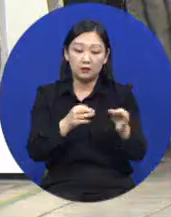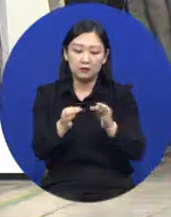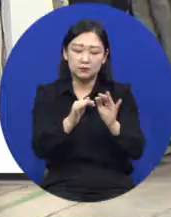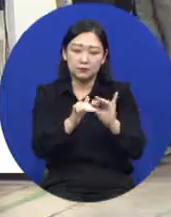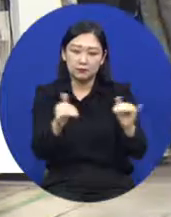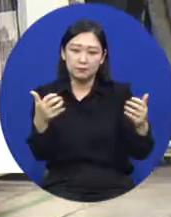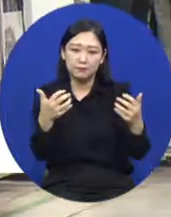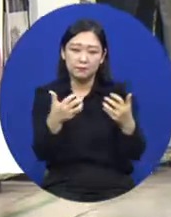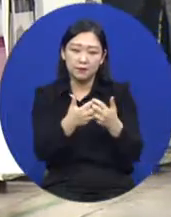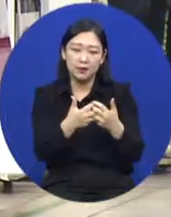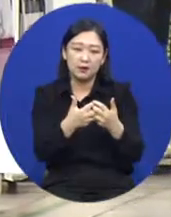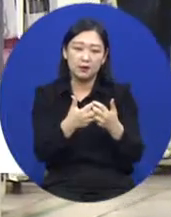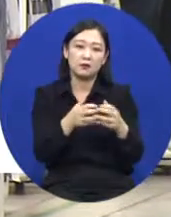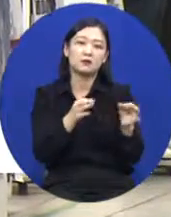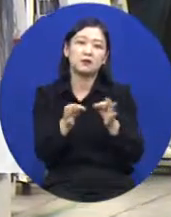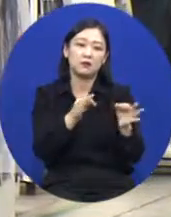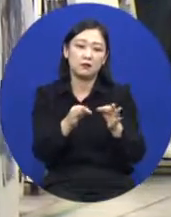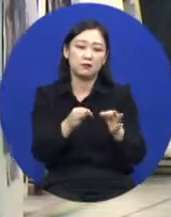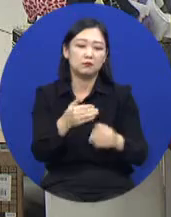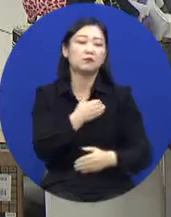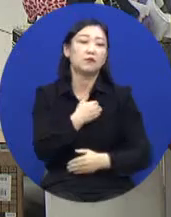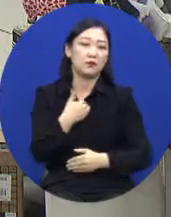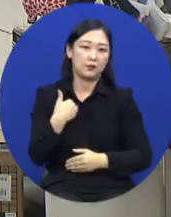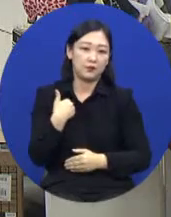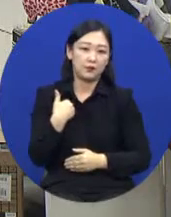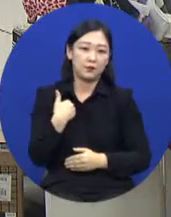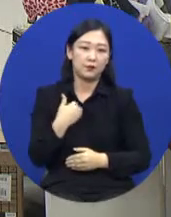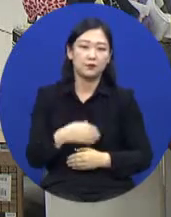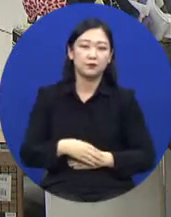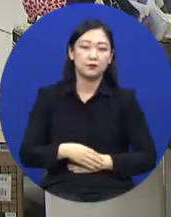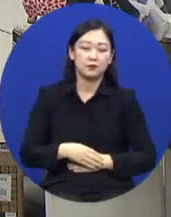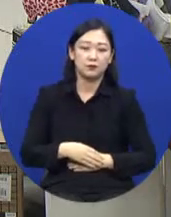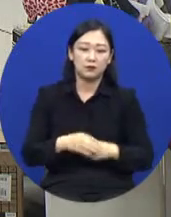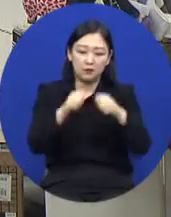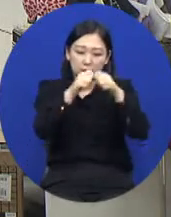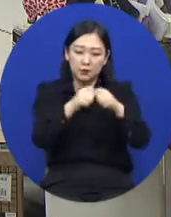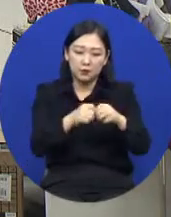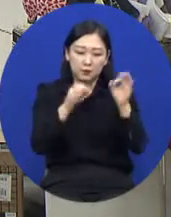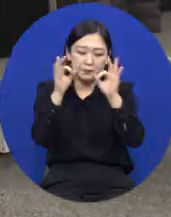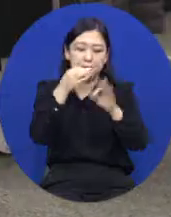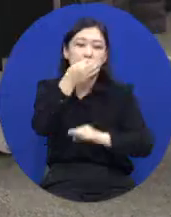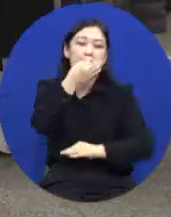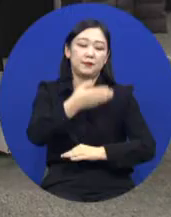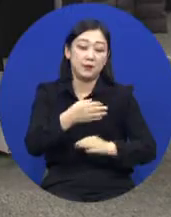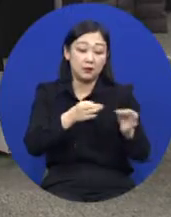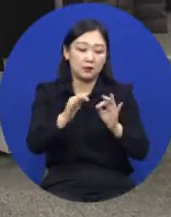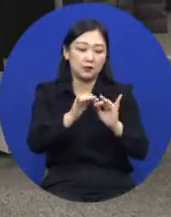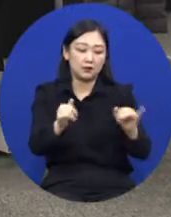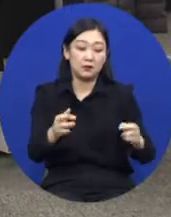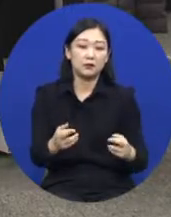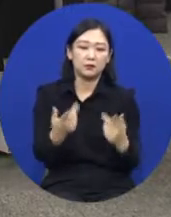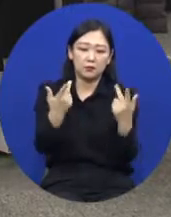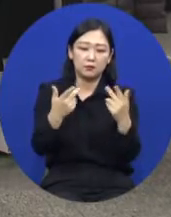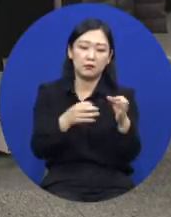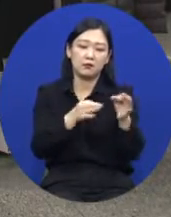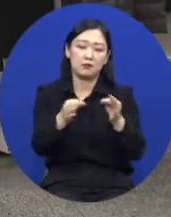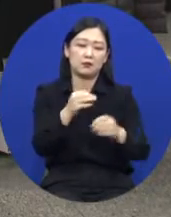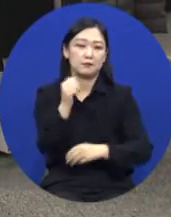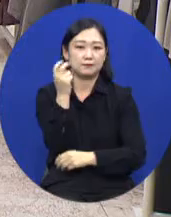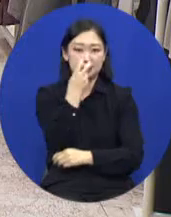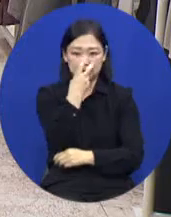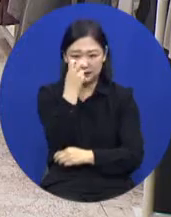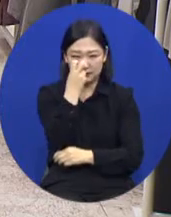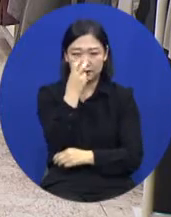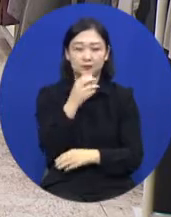상가는 한산한 표정입니다. 크리스마스 장식을 찾아보기도 어렵고 상인들만 텅 빈 점포를 지키고